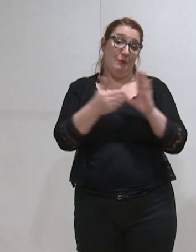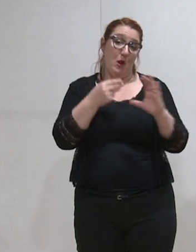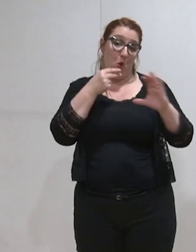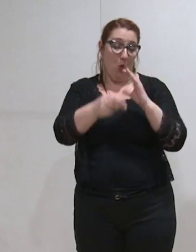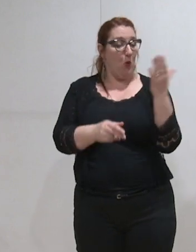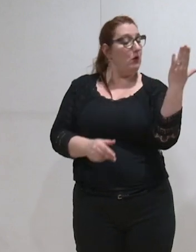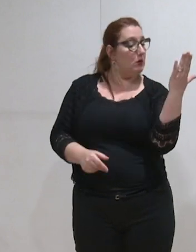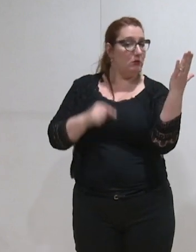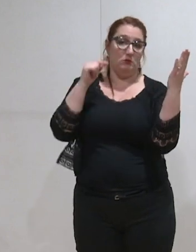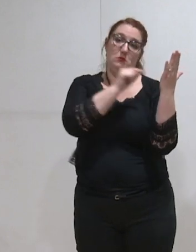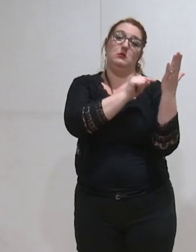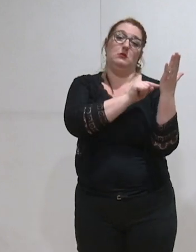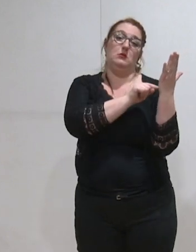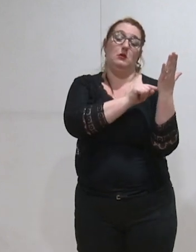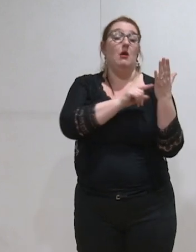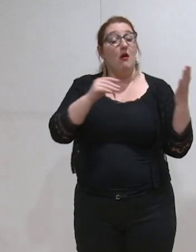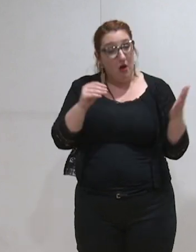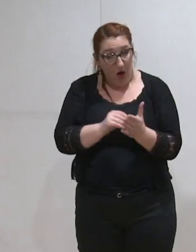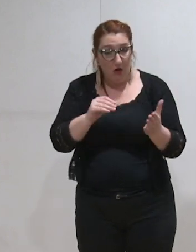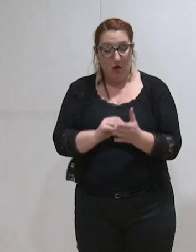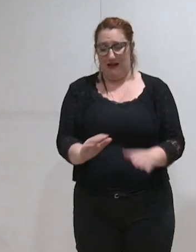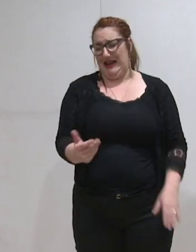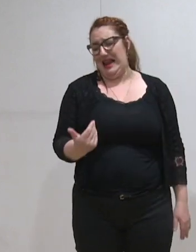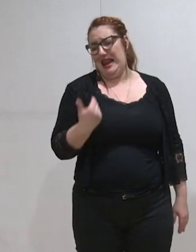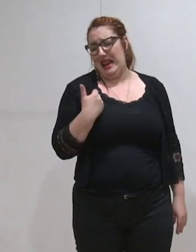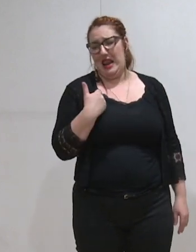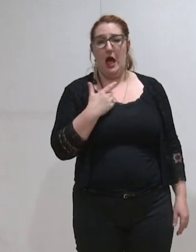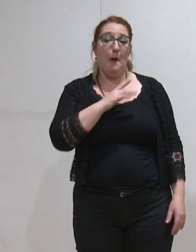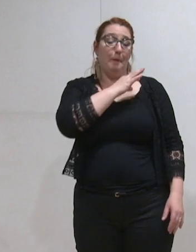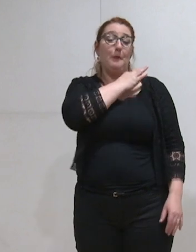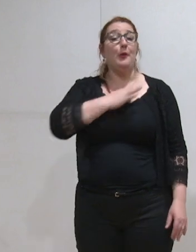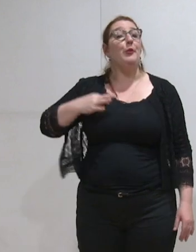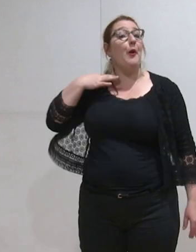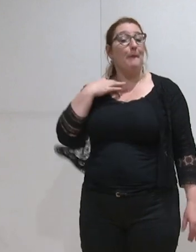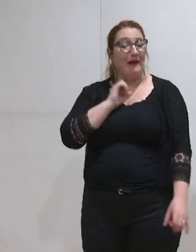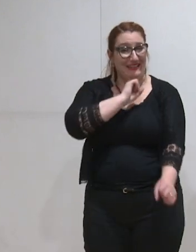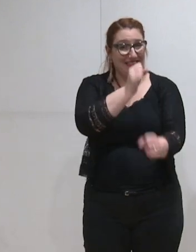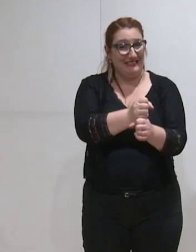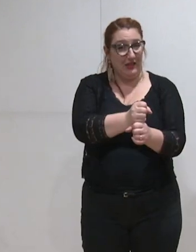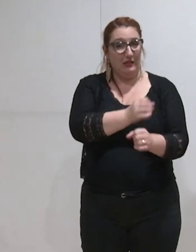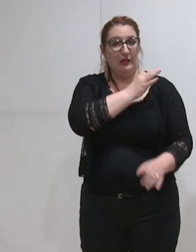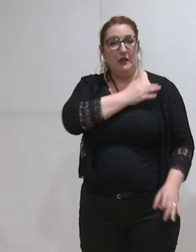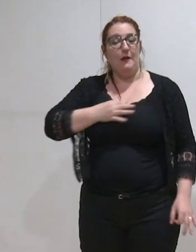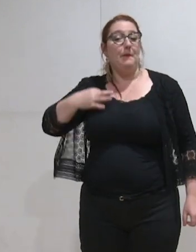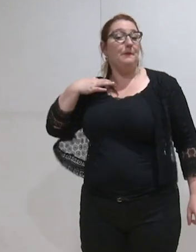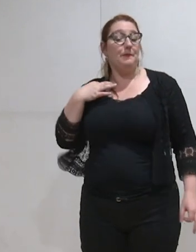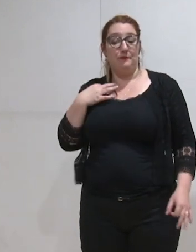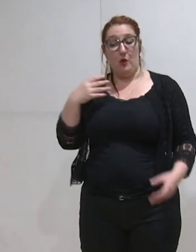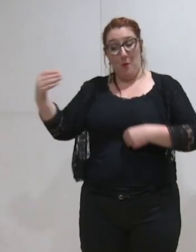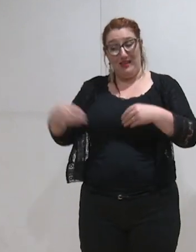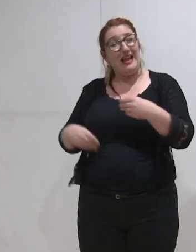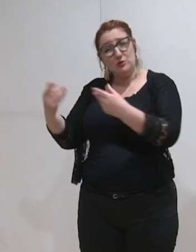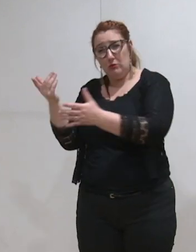a encore eu une décision du prudom très récente très récente et qui est postérieure à sa direction qui condamne